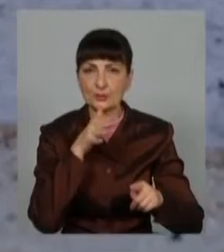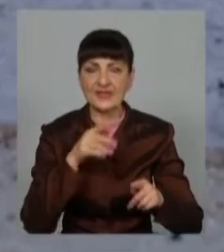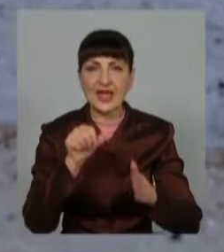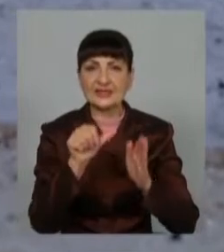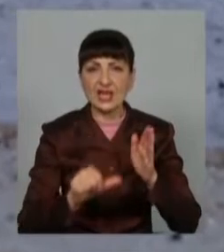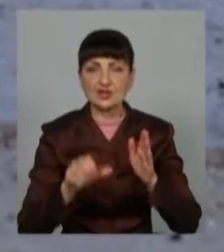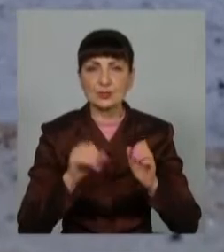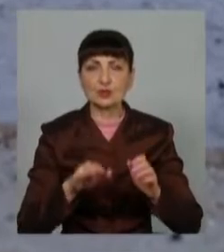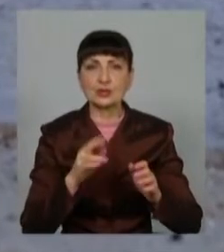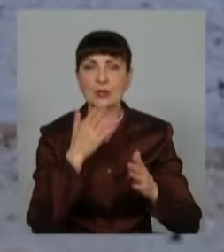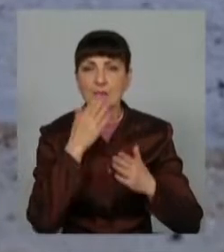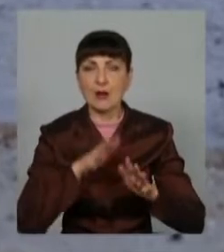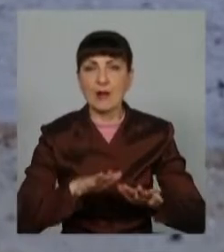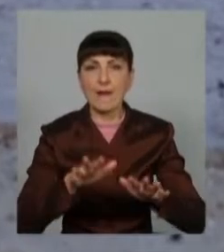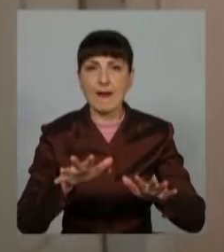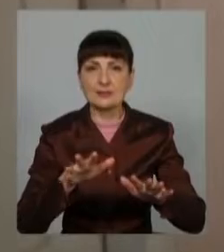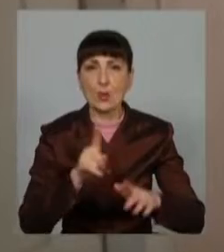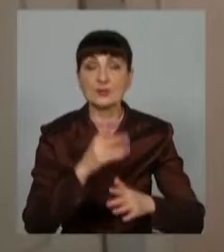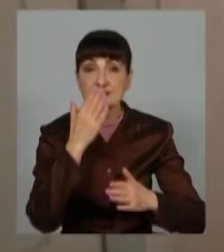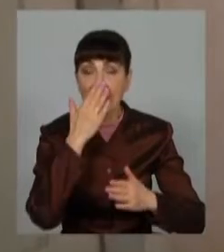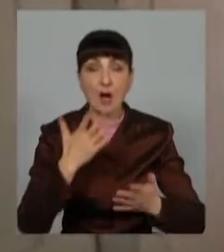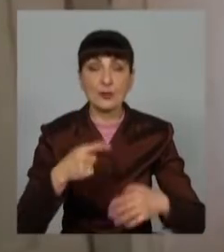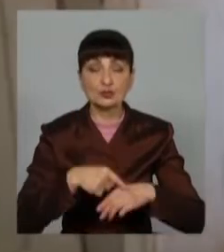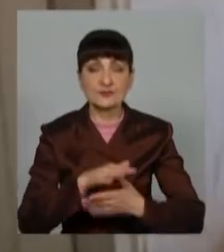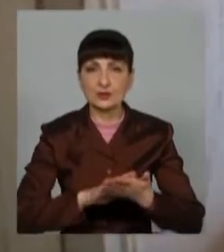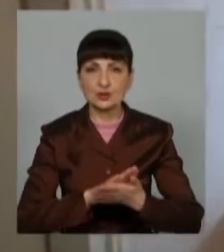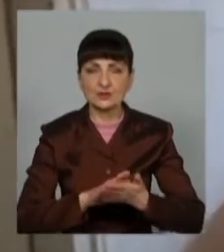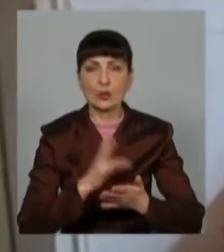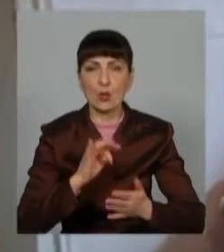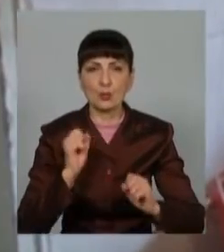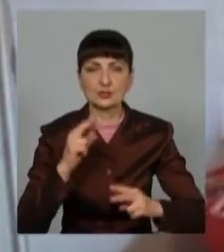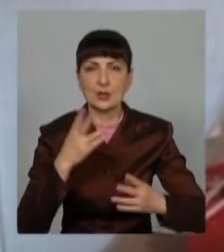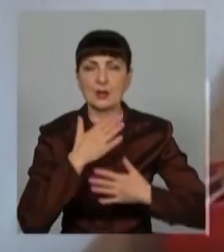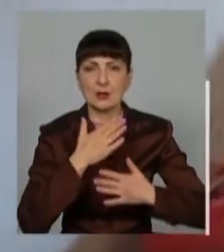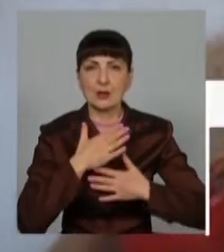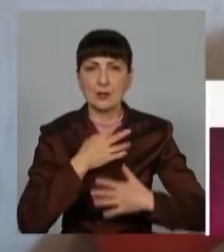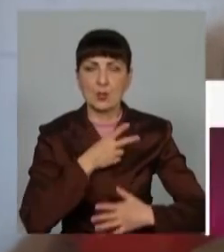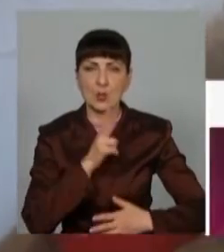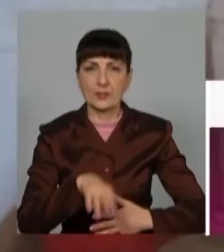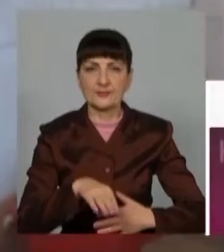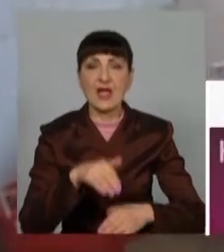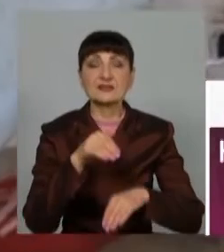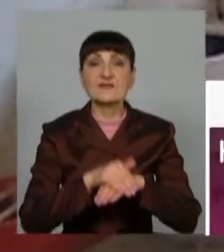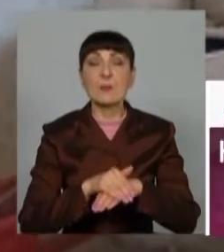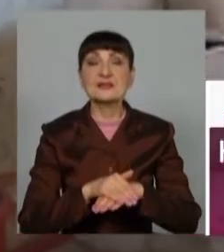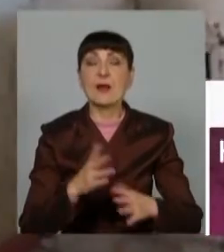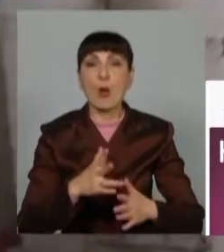может просачиваться угарный газ, который не имеет ни запаха, ни цвета. Основные признаки – это